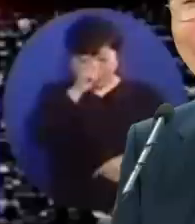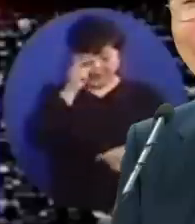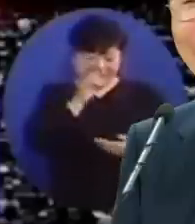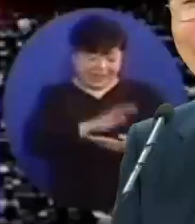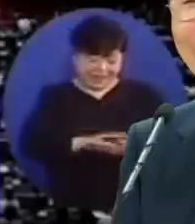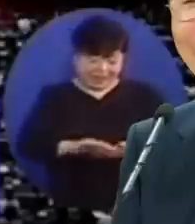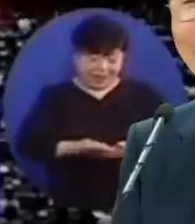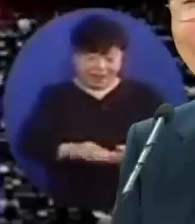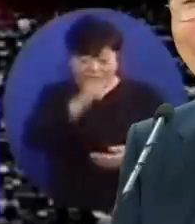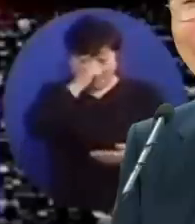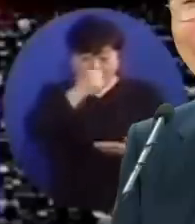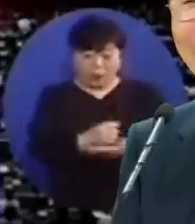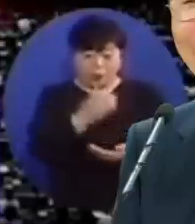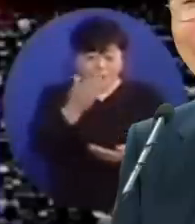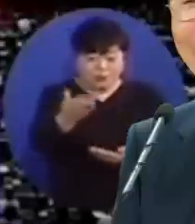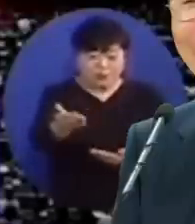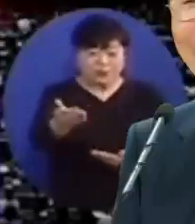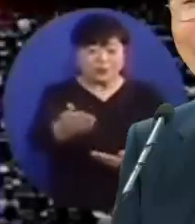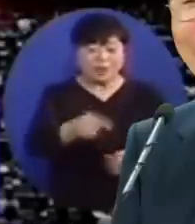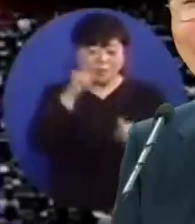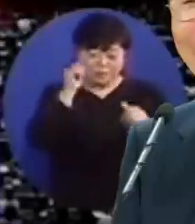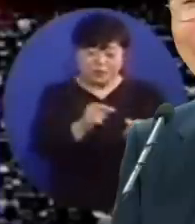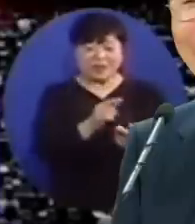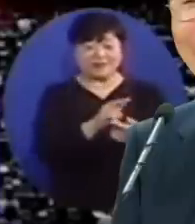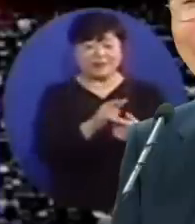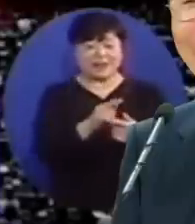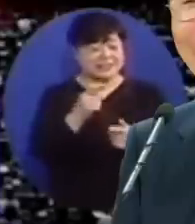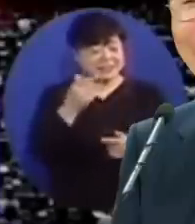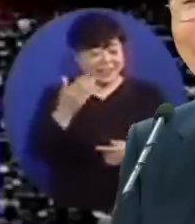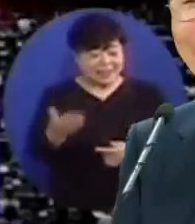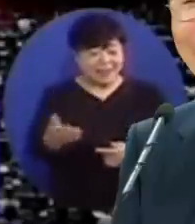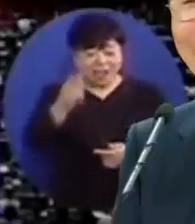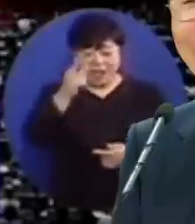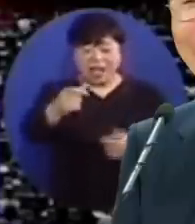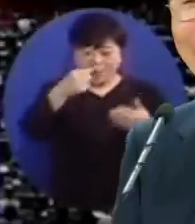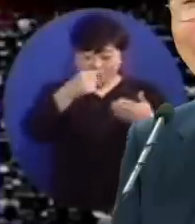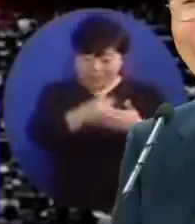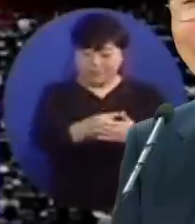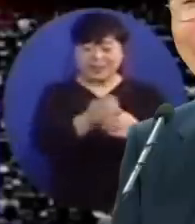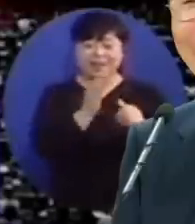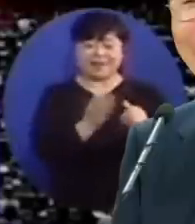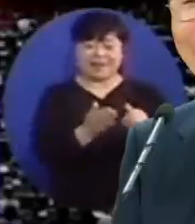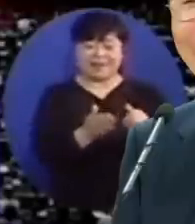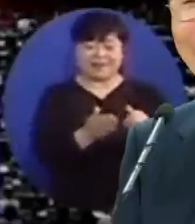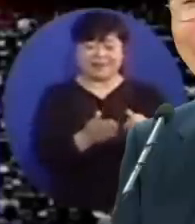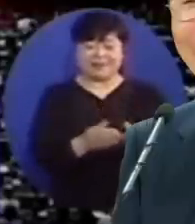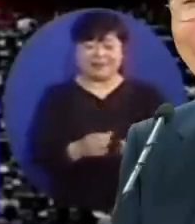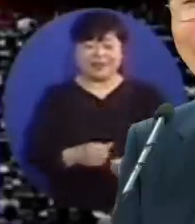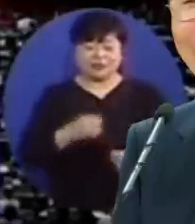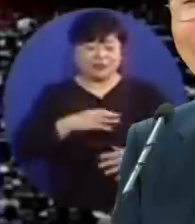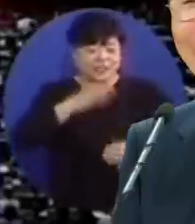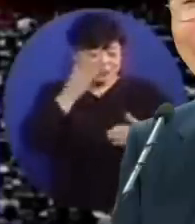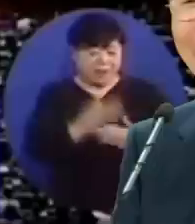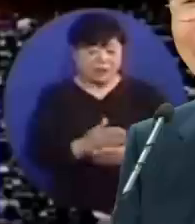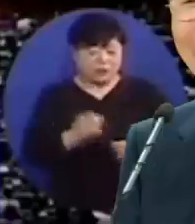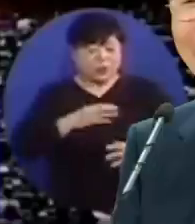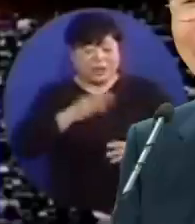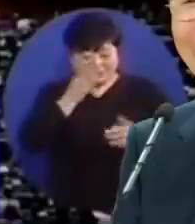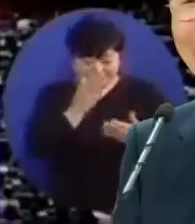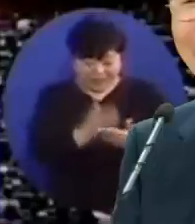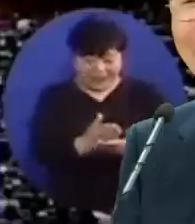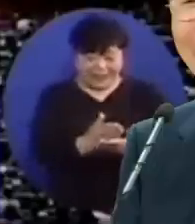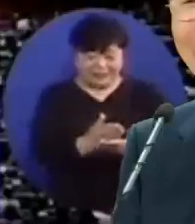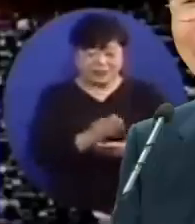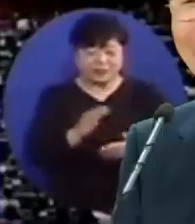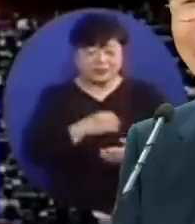내가 형통하리라. 내가 내게 명령한 것이 아니냐. 강하고 담대하라. 두려워하지 말며 놀라지 말라.